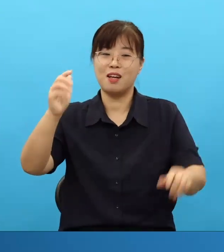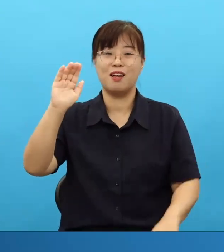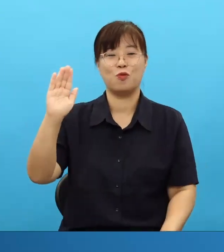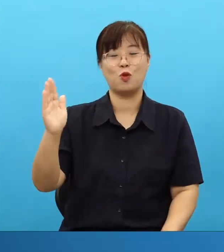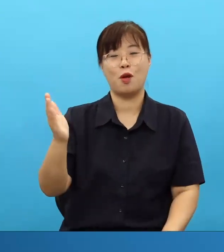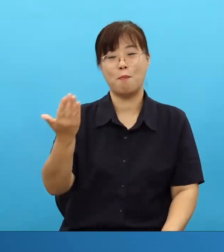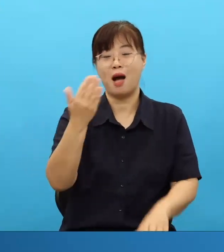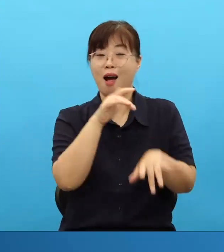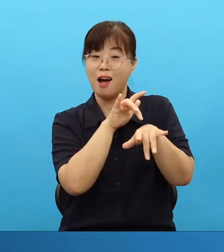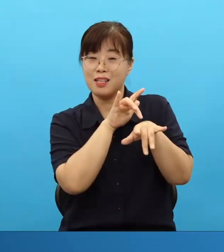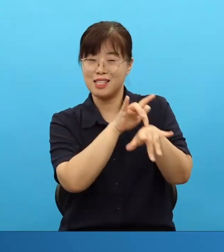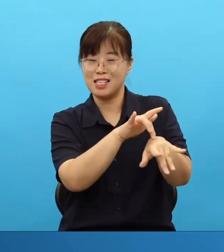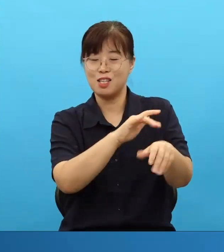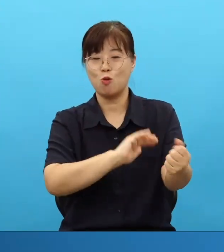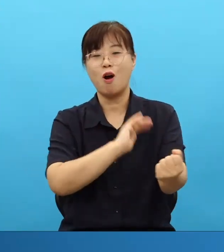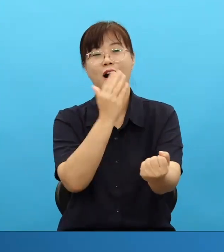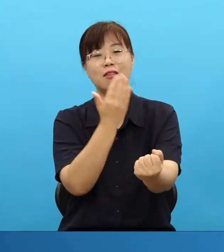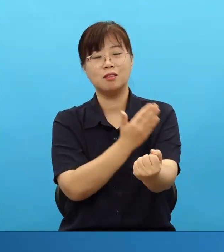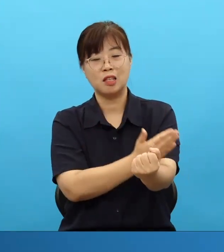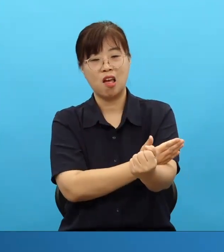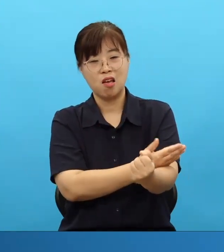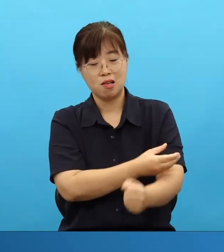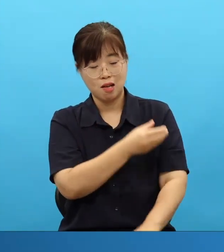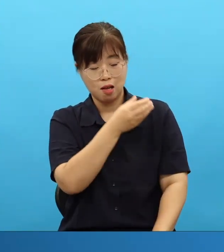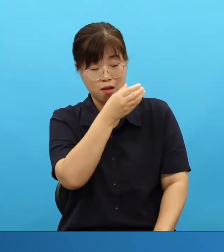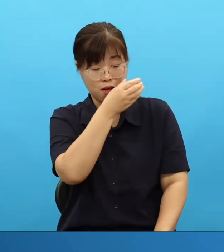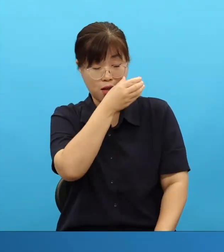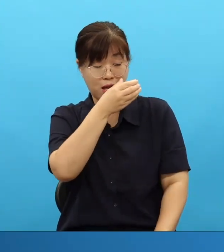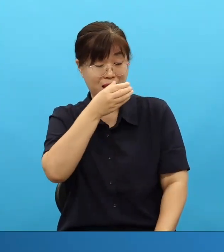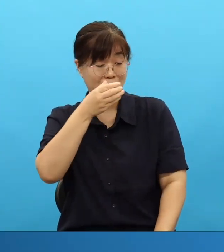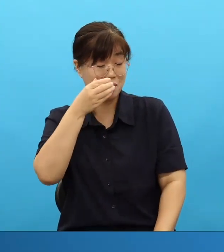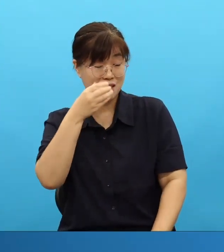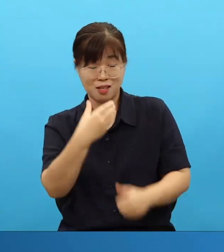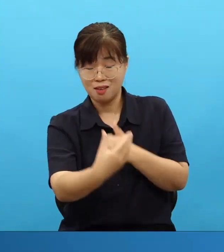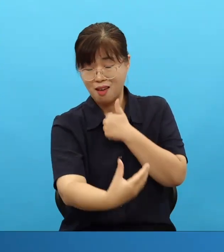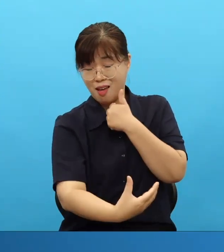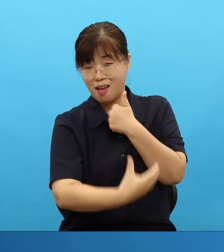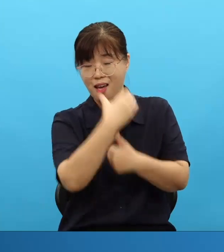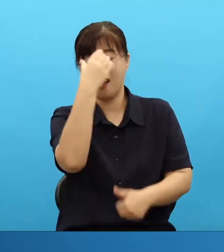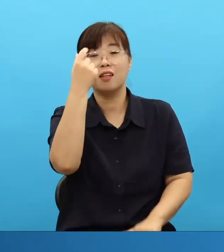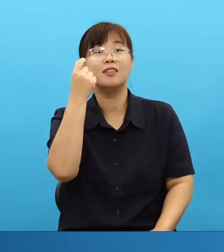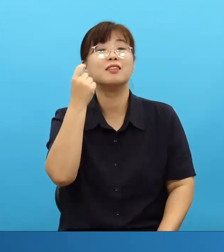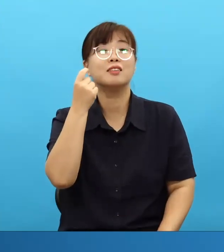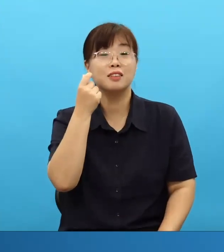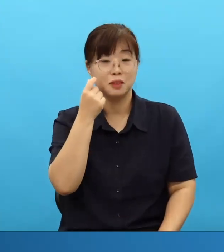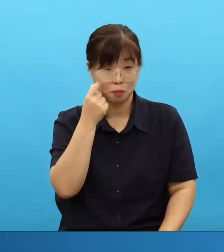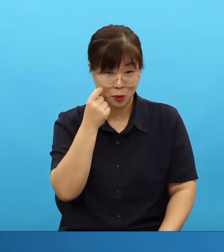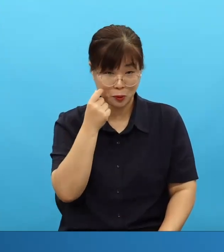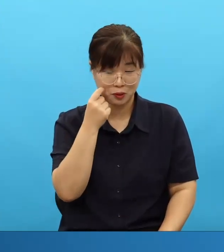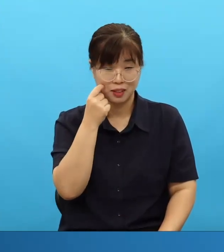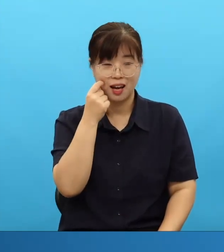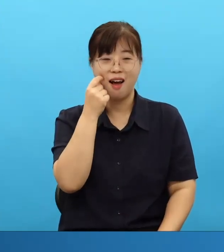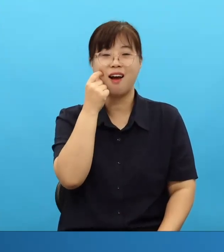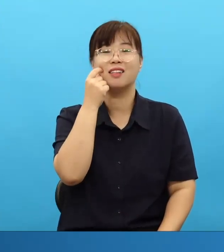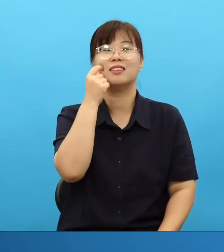하이라 나 권세 가니 치